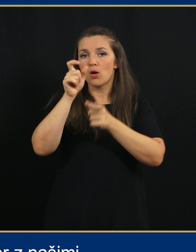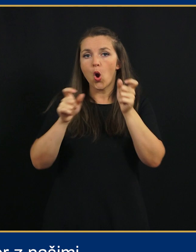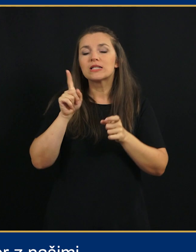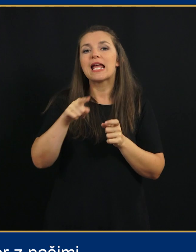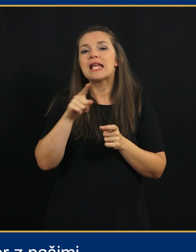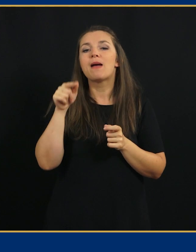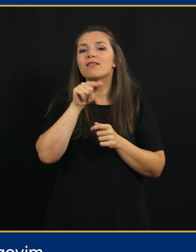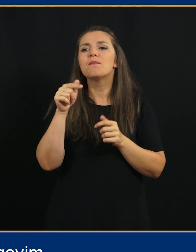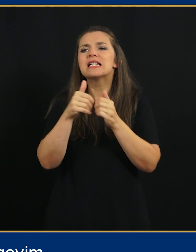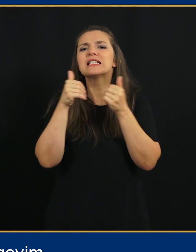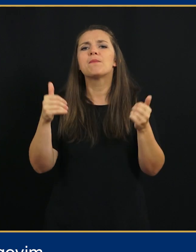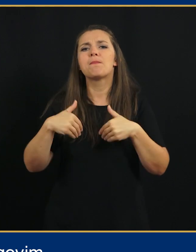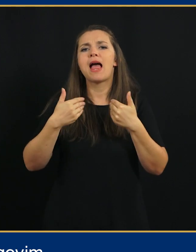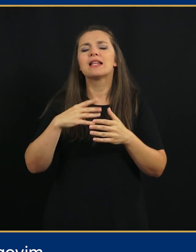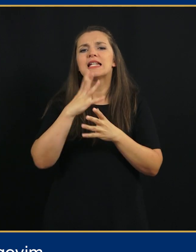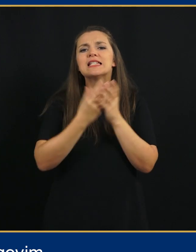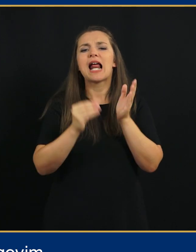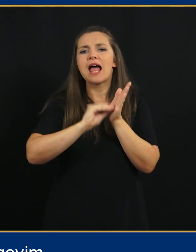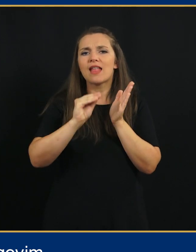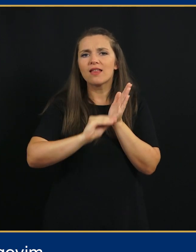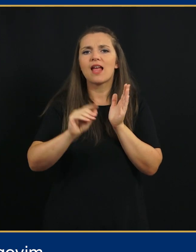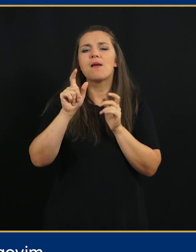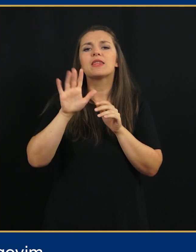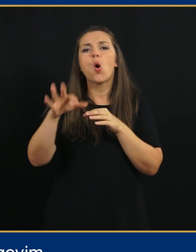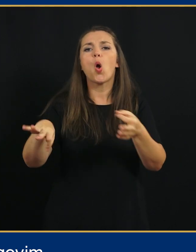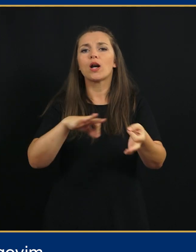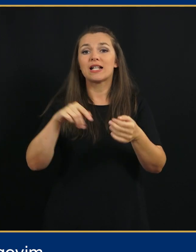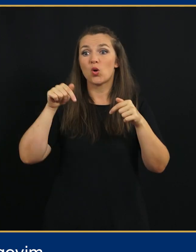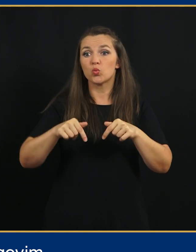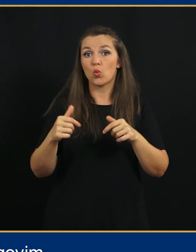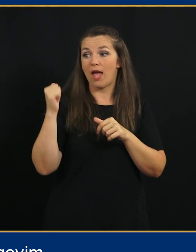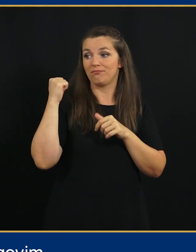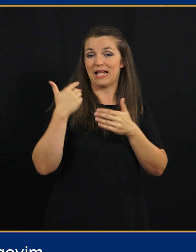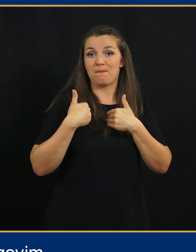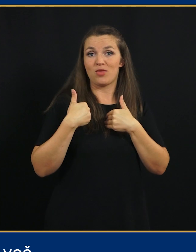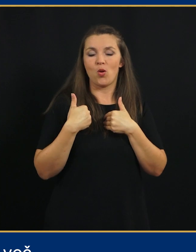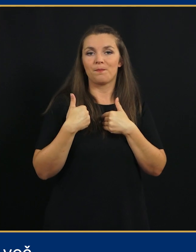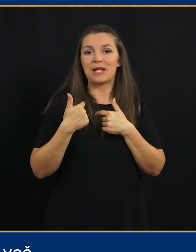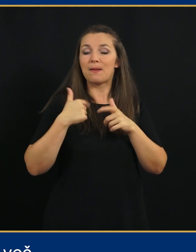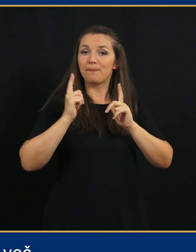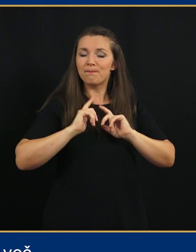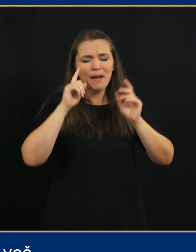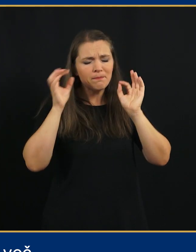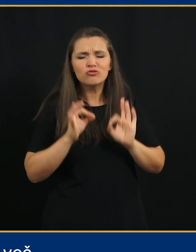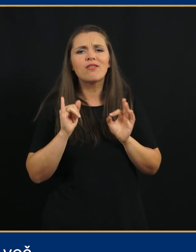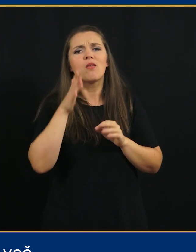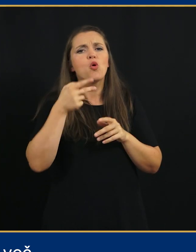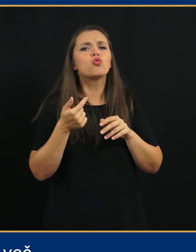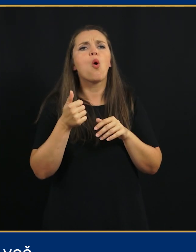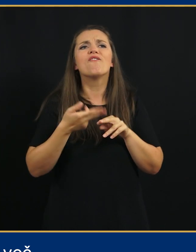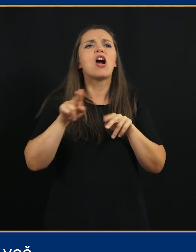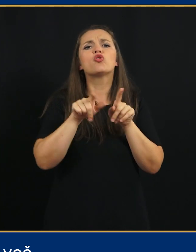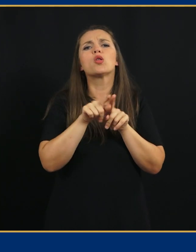gosti ter tem izjemnim mladim skladateljem in njegovim orkestrom, ki je tukaj za menoj. Prepričana sem, da bo to več kot le